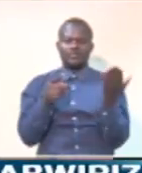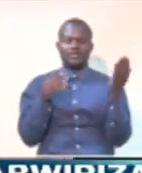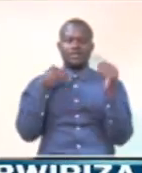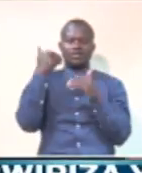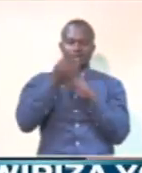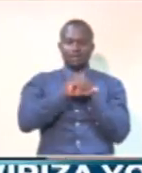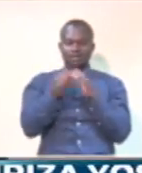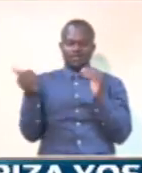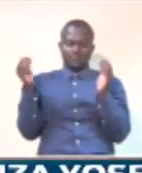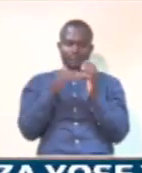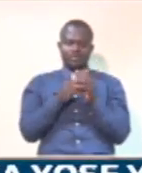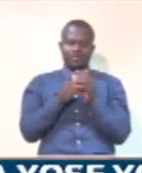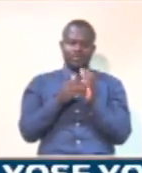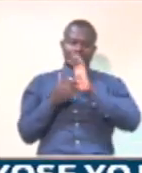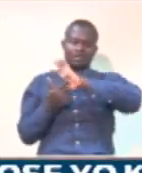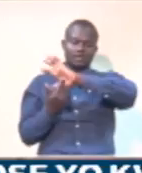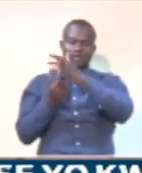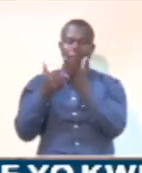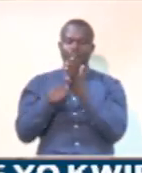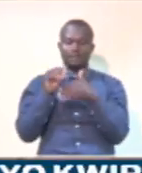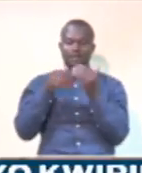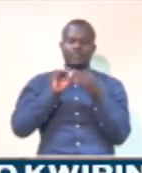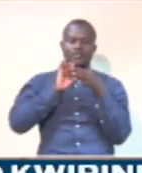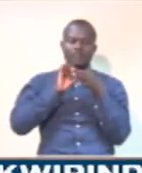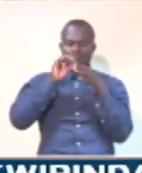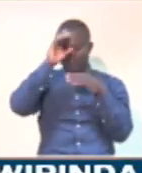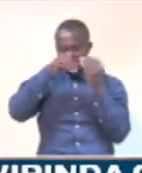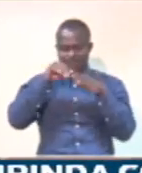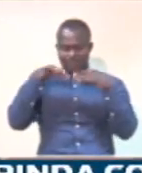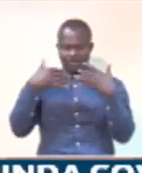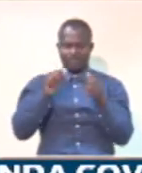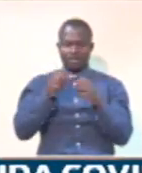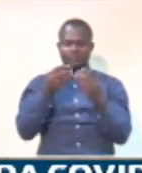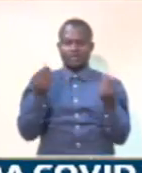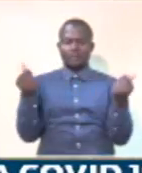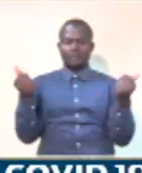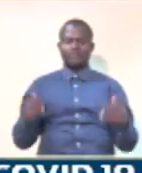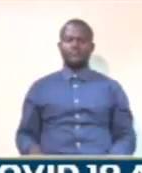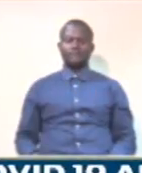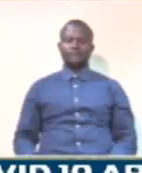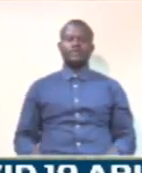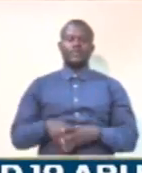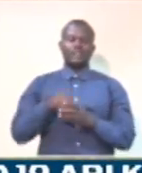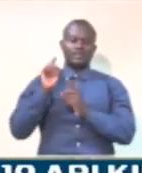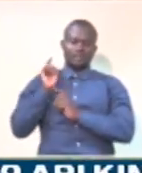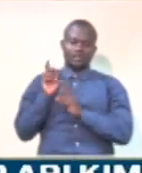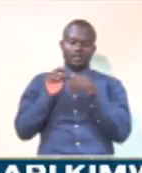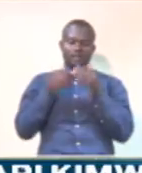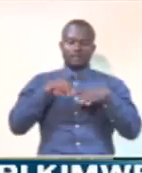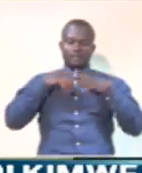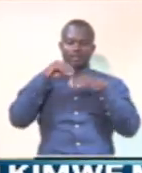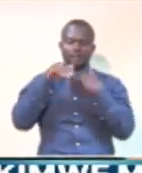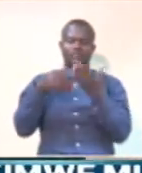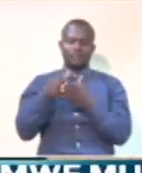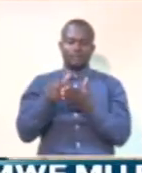hanyuma ikindi nanone ahagaragaye ikibazo tugafatanya gushaka umuti w'igisubizo cyacyo uretse umutekano abatuye muri aka gace bavuga kuri